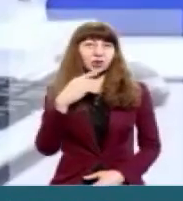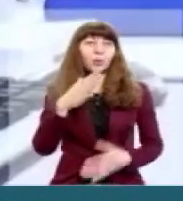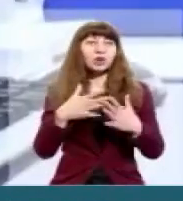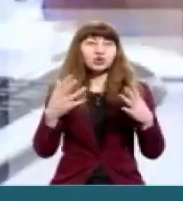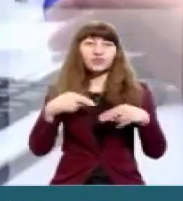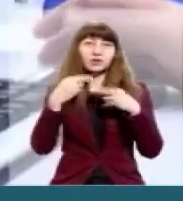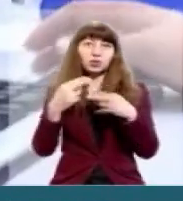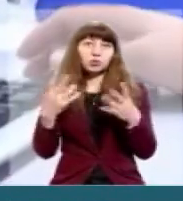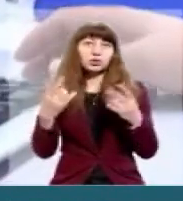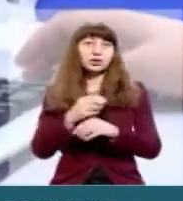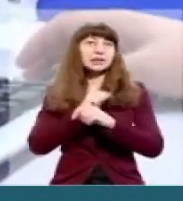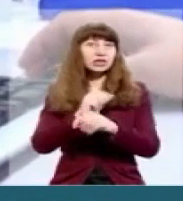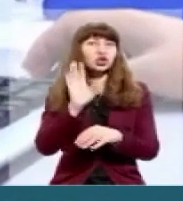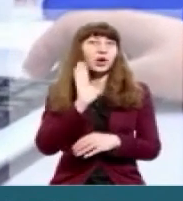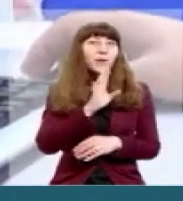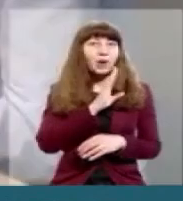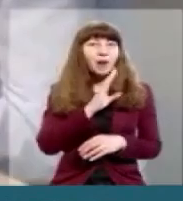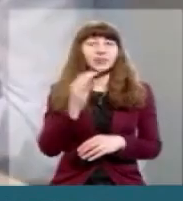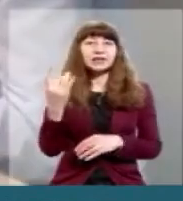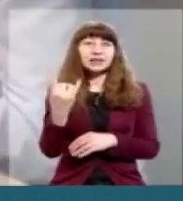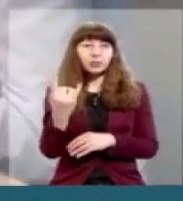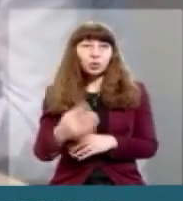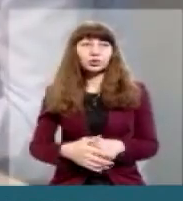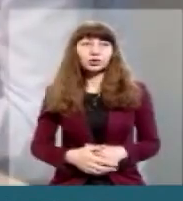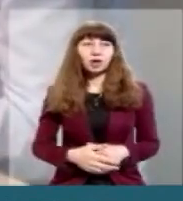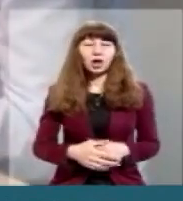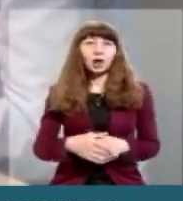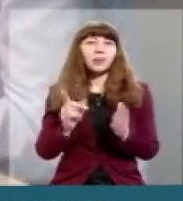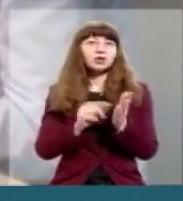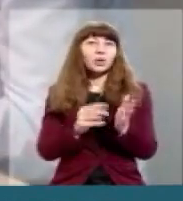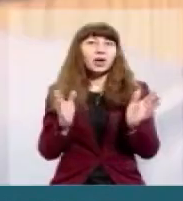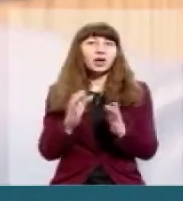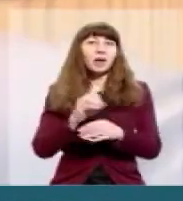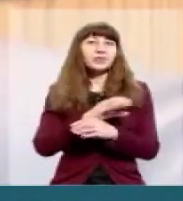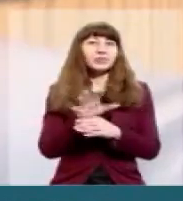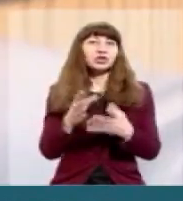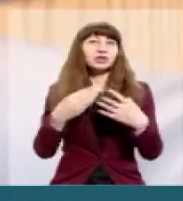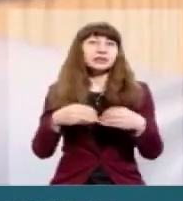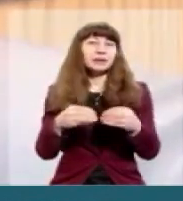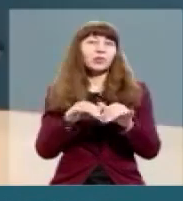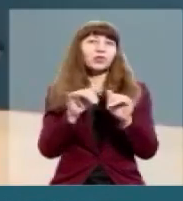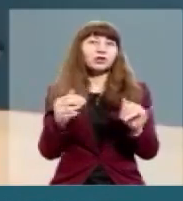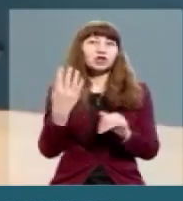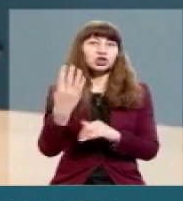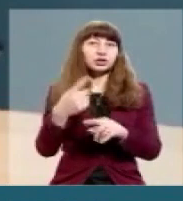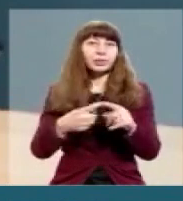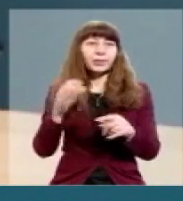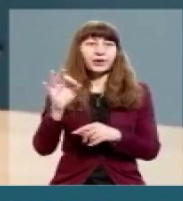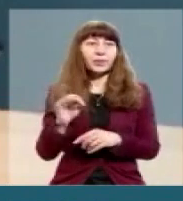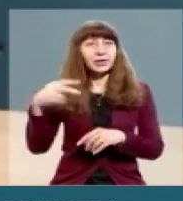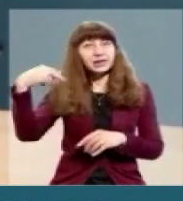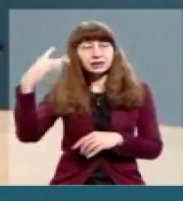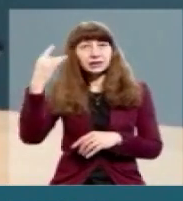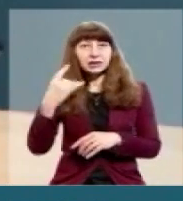қорғауға айрықша көңіл бөлу керек екендігін де айтты. Бұдан бөлек аз қамтылған отбасыларға арналған жәрдемақы да 4,15%-ға